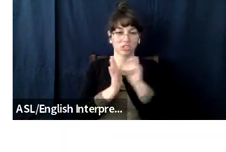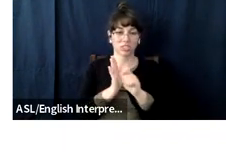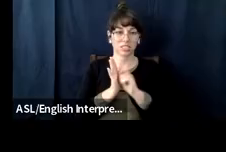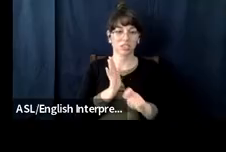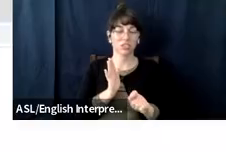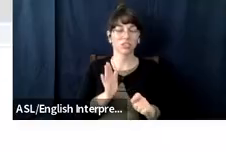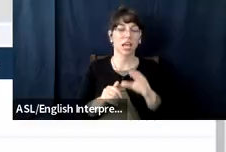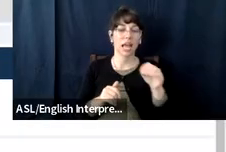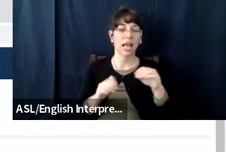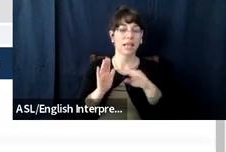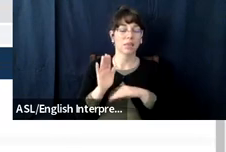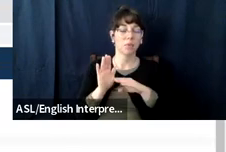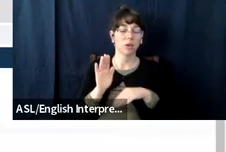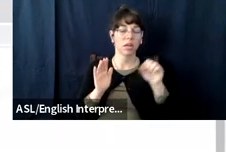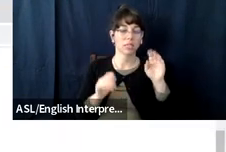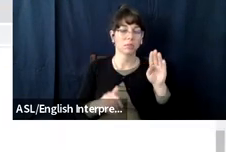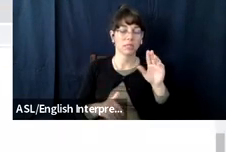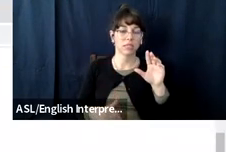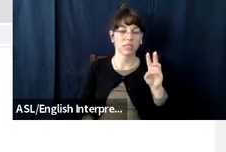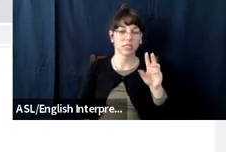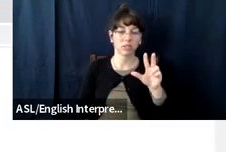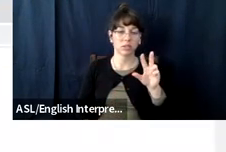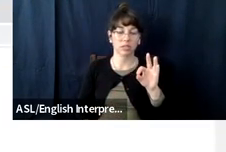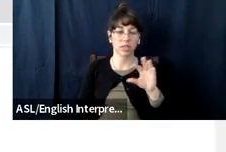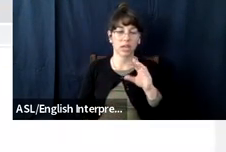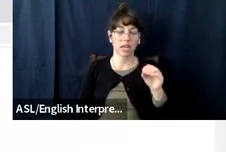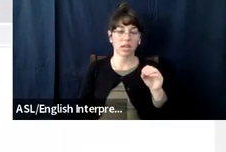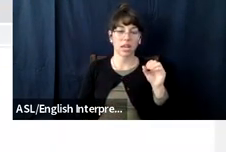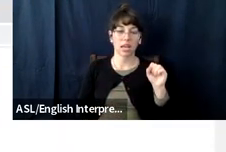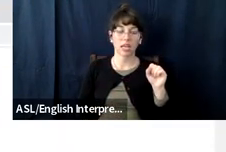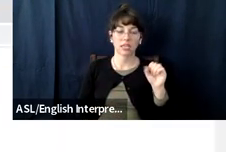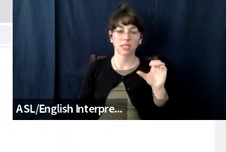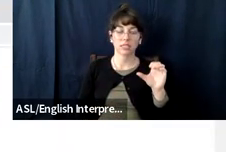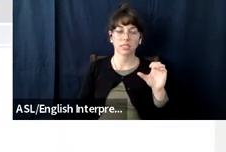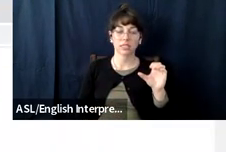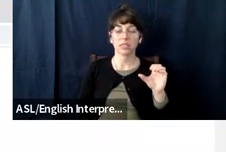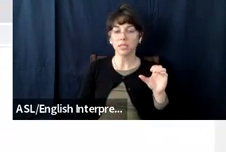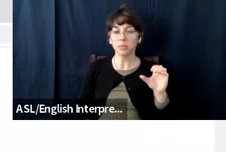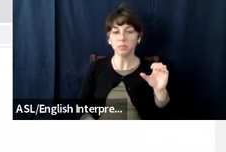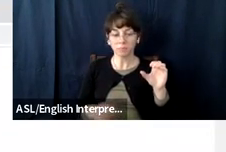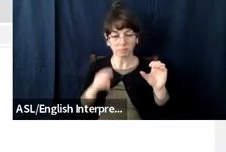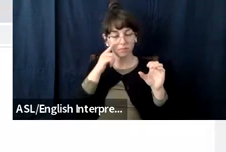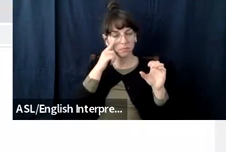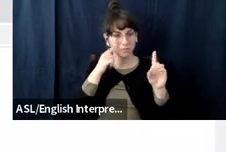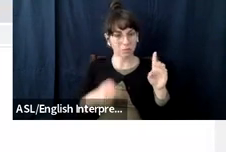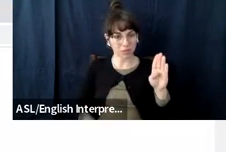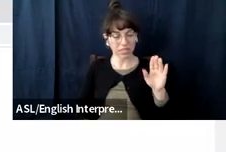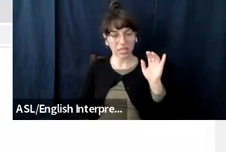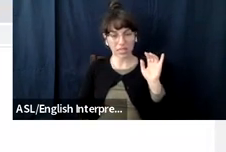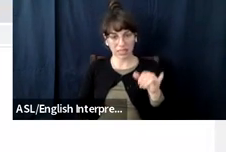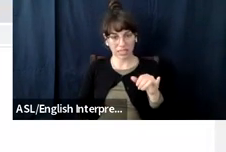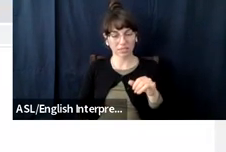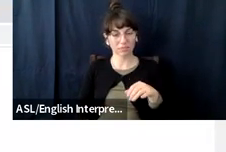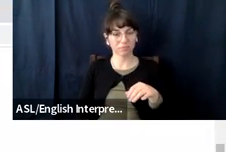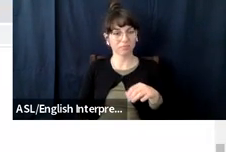639 and SCDD, which is the State Council on Developmental Disabilities, that link navigates you to